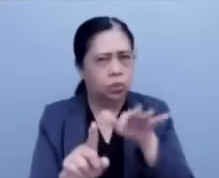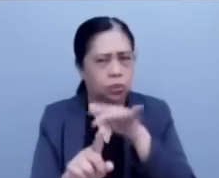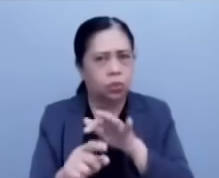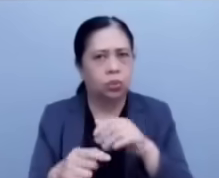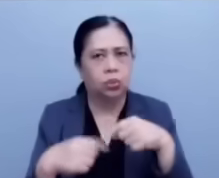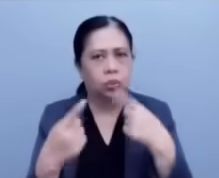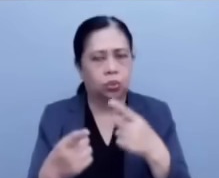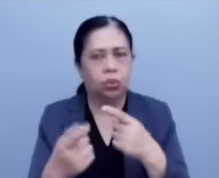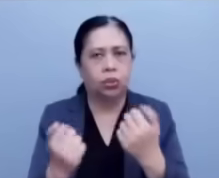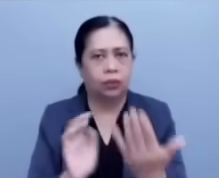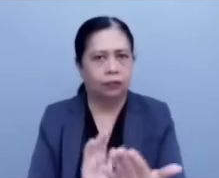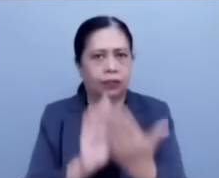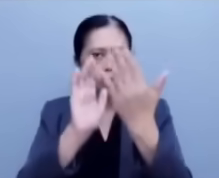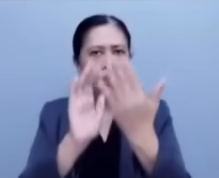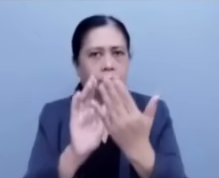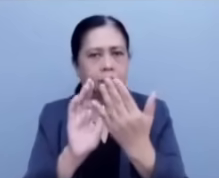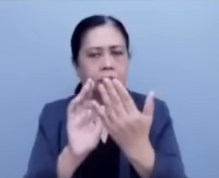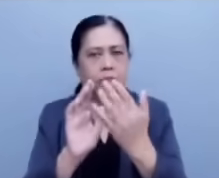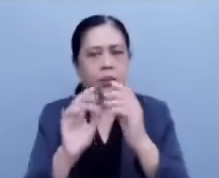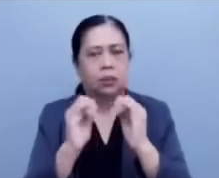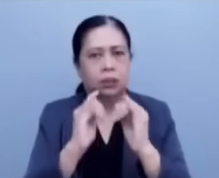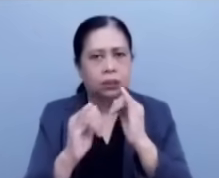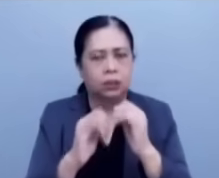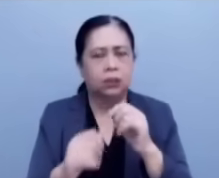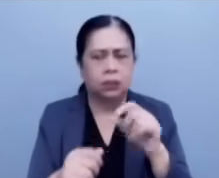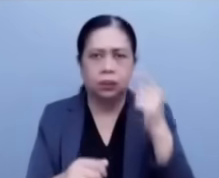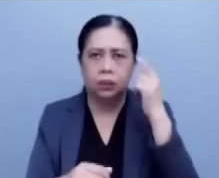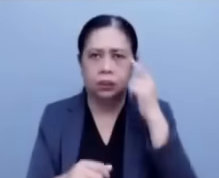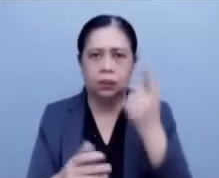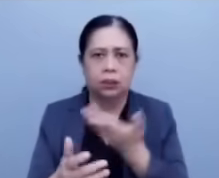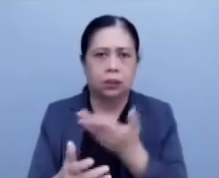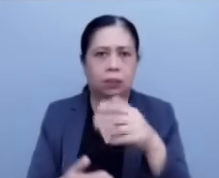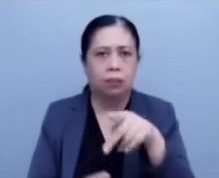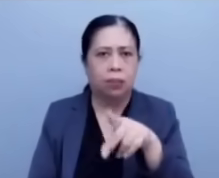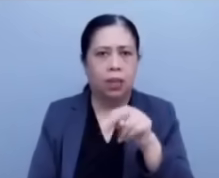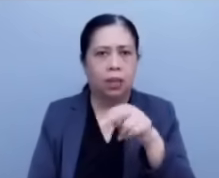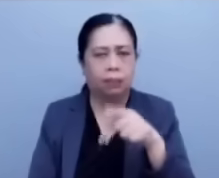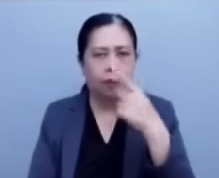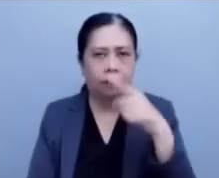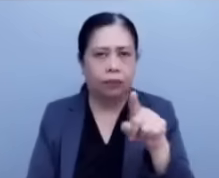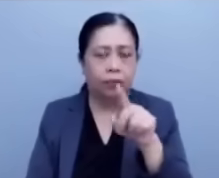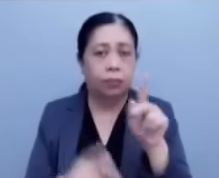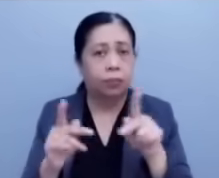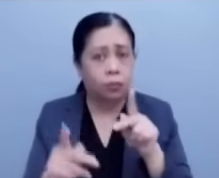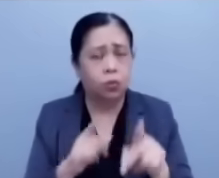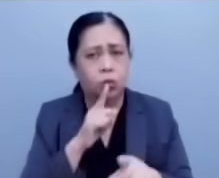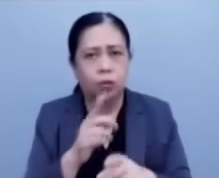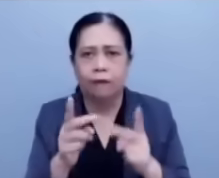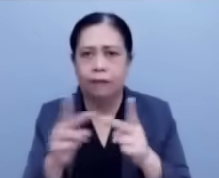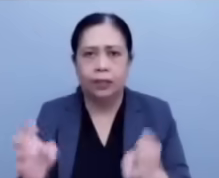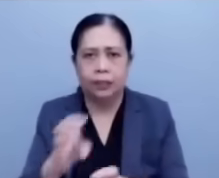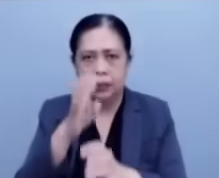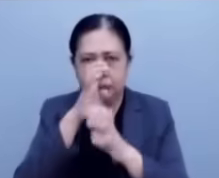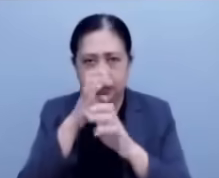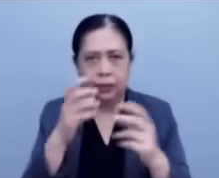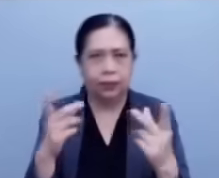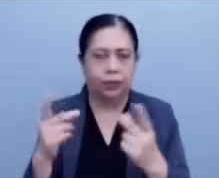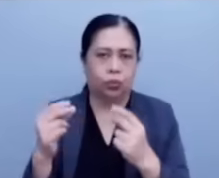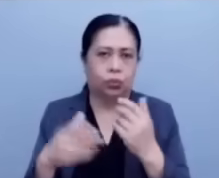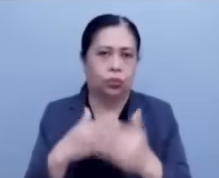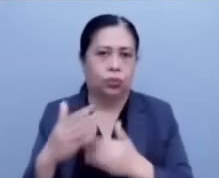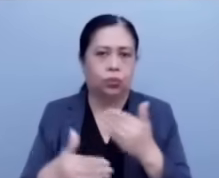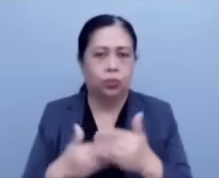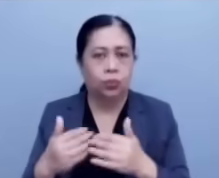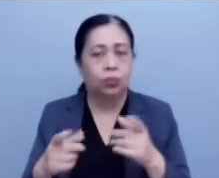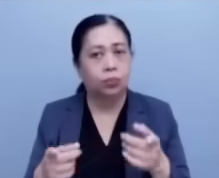the face-to-face po. At yan naman po ang ina-assure po sa ng PNP po sa ating mga kababayan na napakahigpit po ng ginagawang proseso po pagdating po